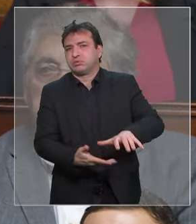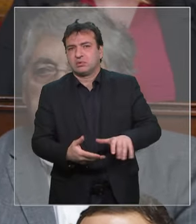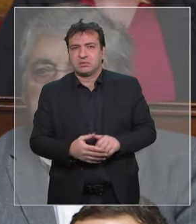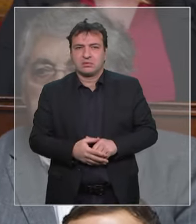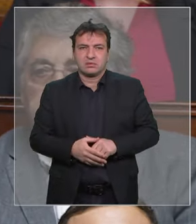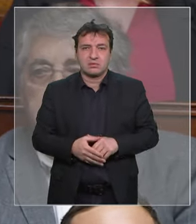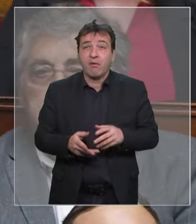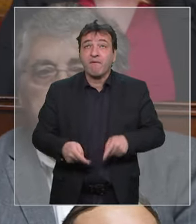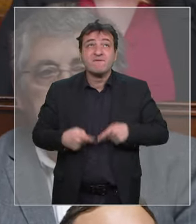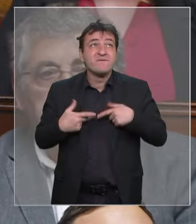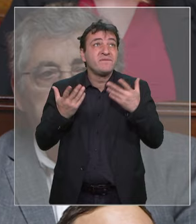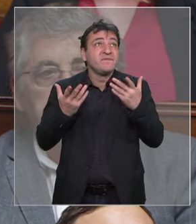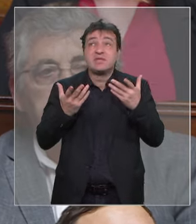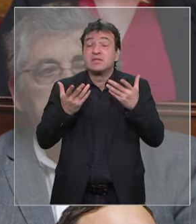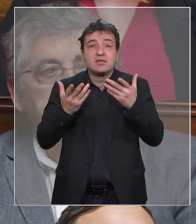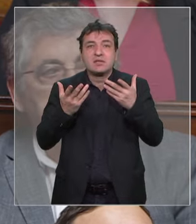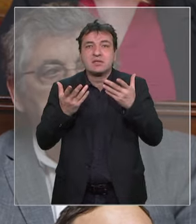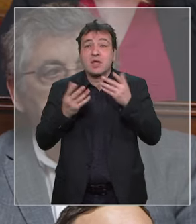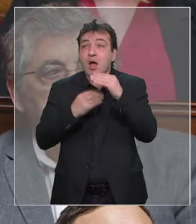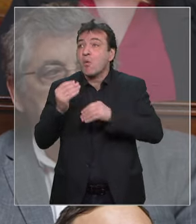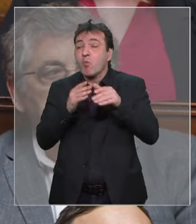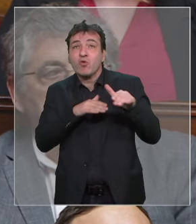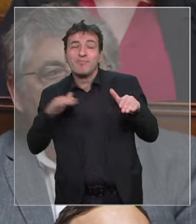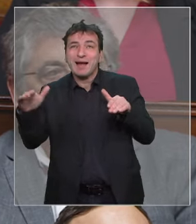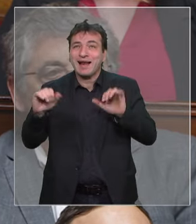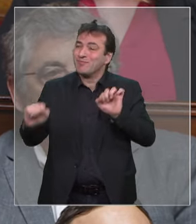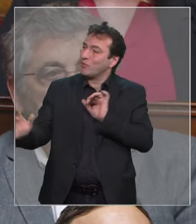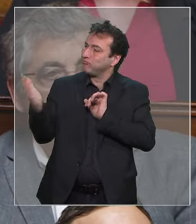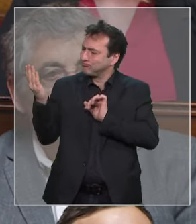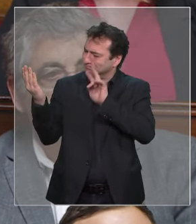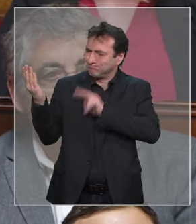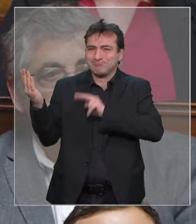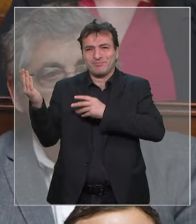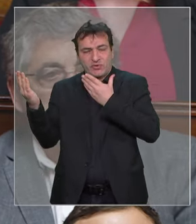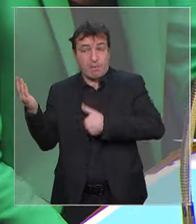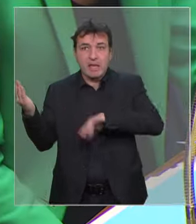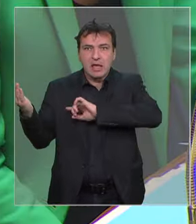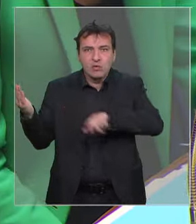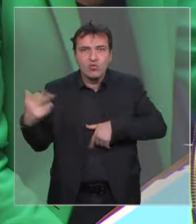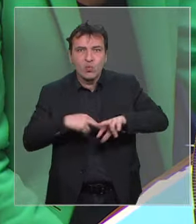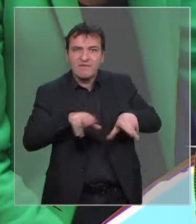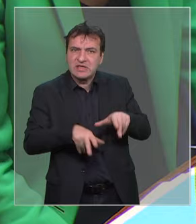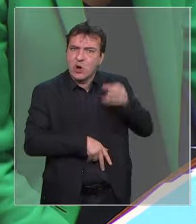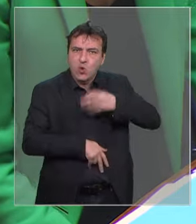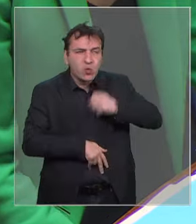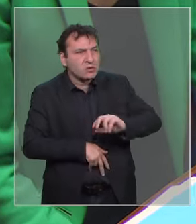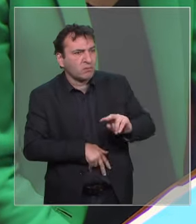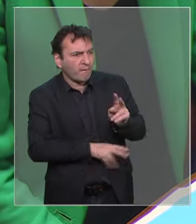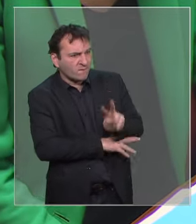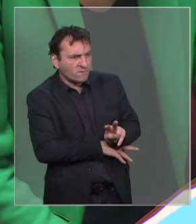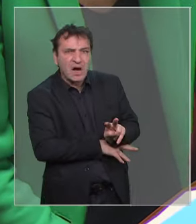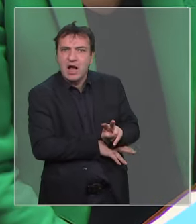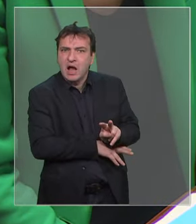doute d'arriver à vous regarder dans une glace. Mais nous, nous les voyons, les vidéos qu'on nous envoie tous les jours